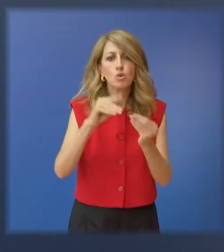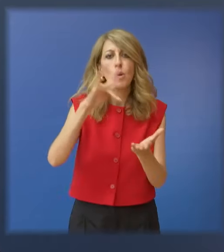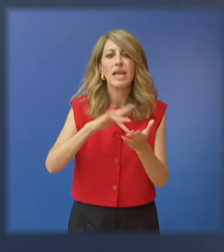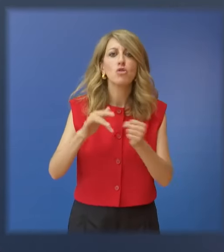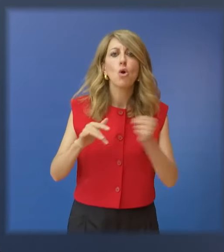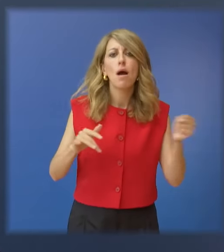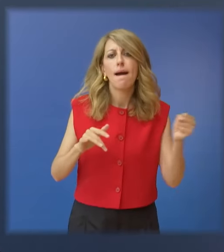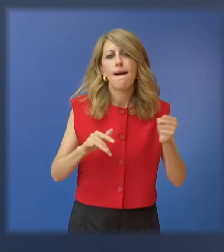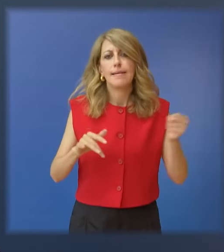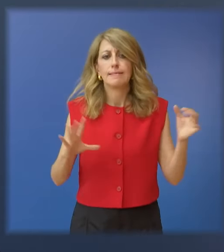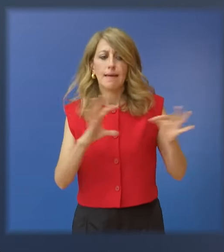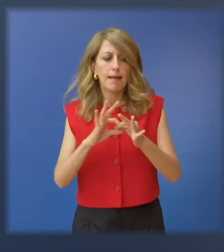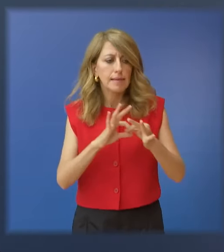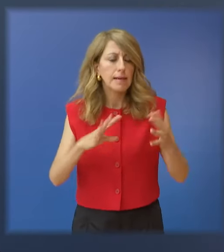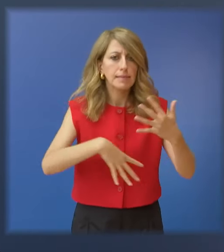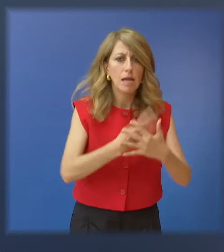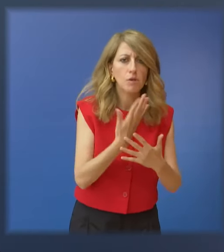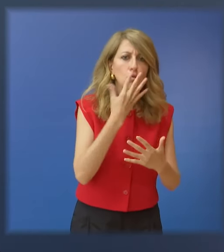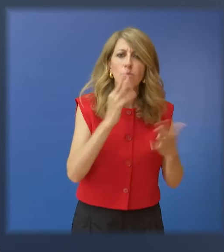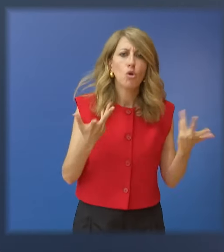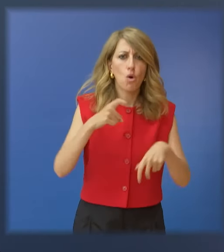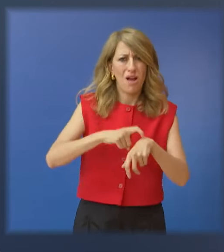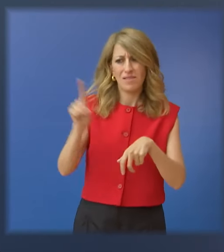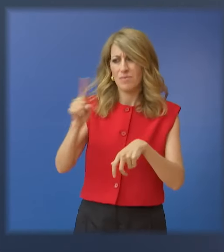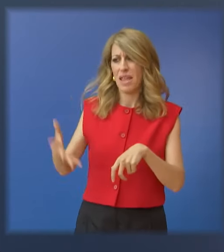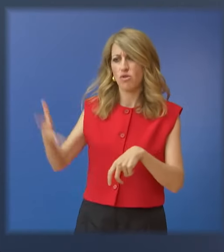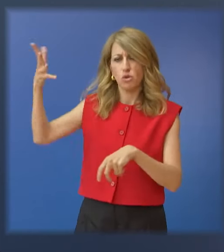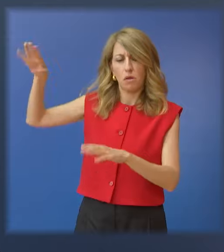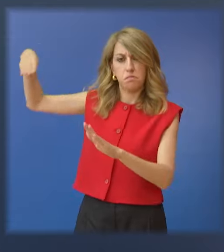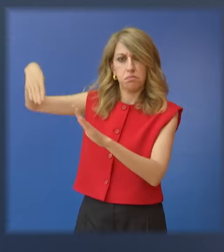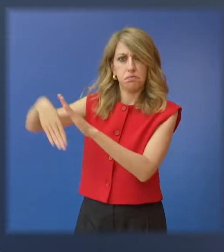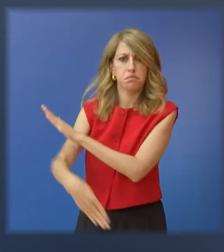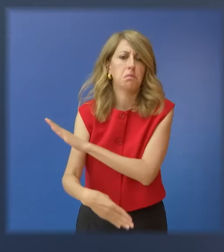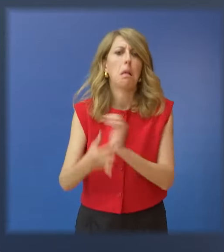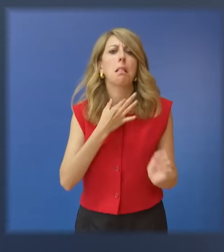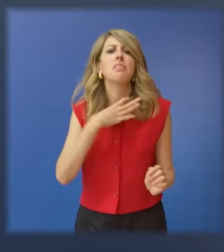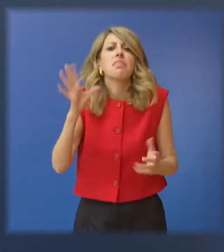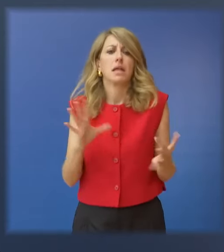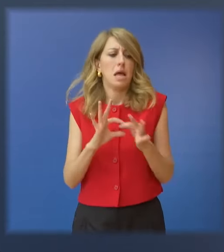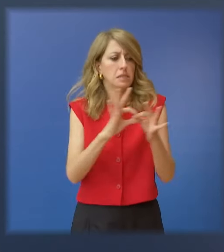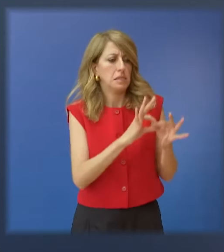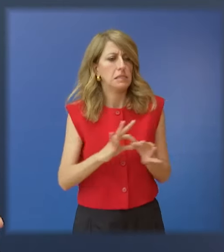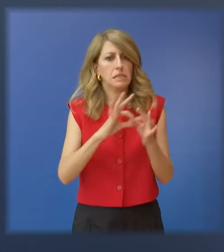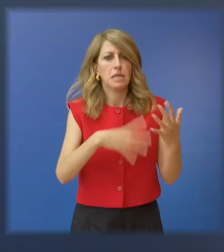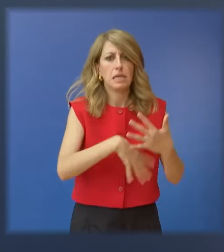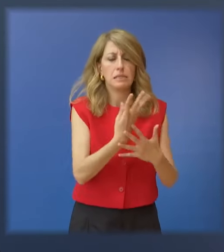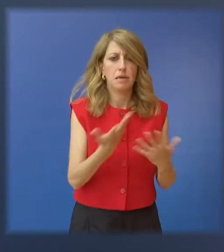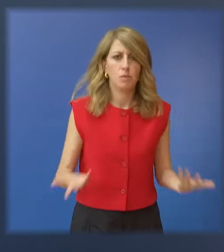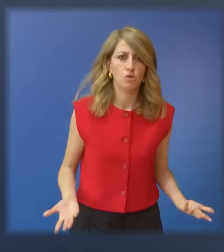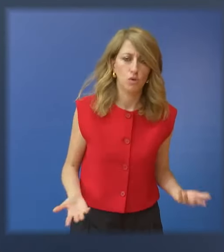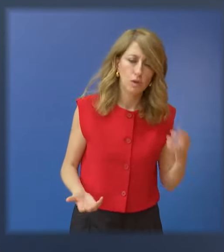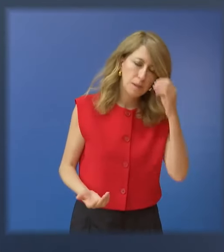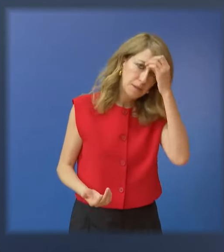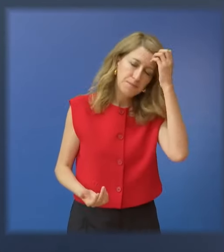θέλα να σας ρωτήσω πώς το σχολιάζετε αυτό προφανώς ο κύριος κασελάκης ζει σε μία άλλη χώρα αυτή τη στιγμή είναι σε μία